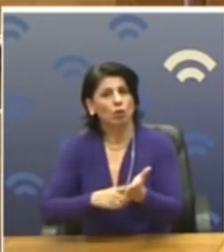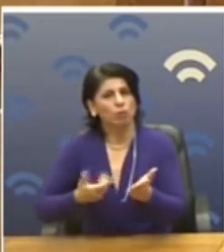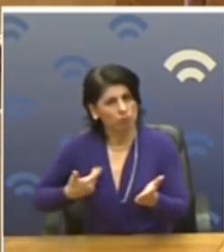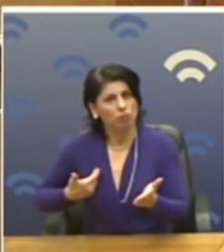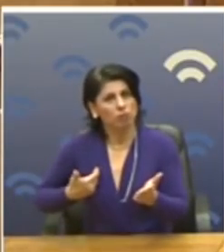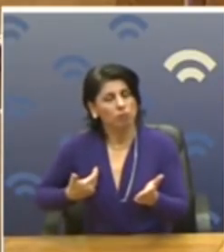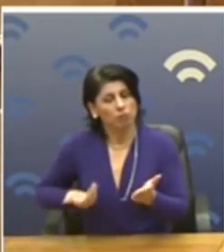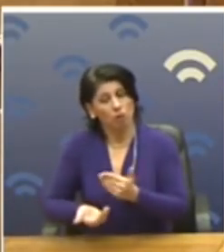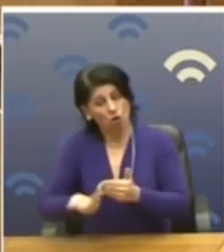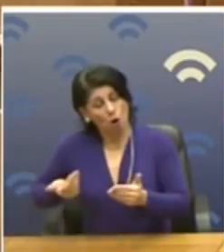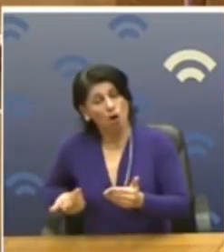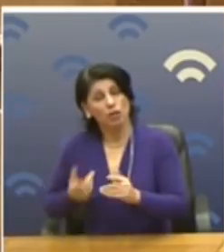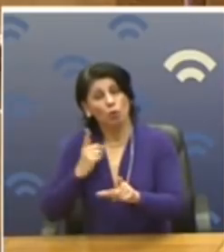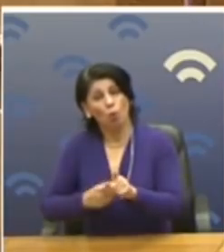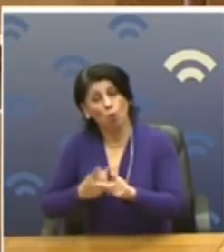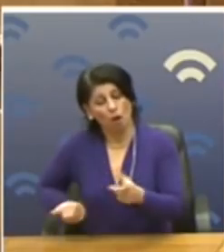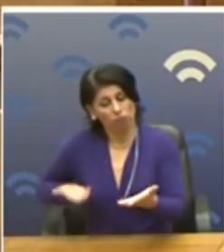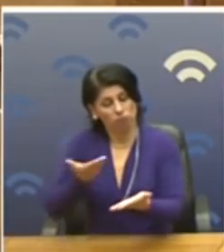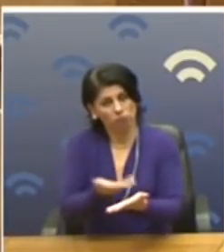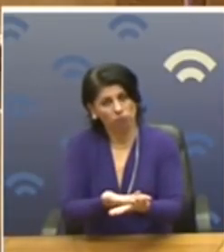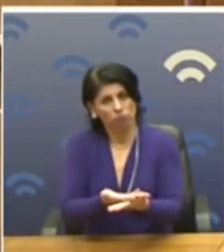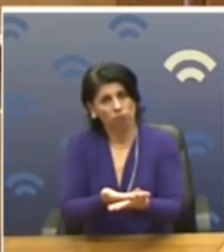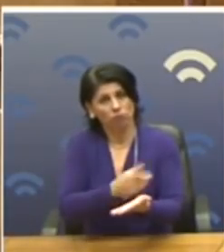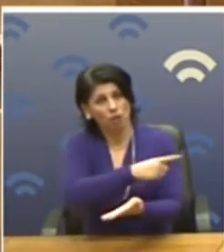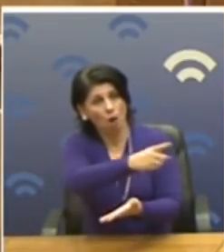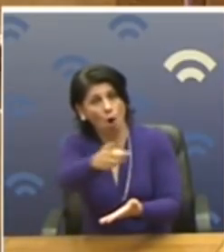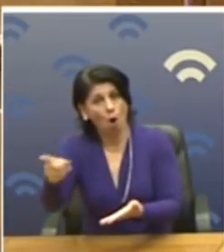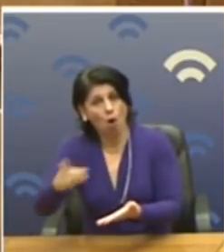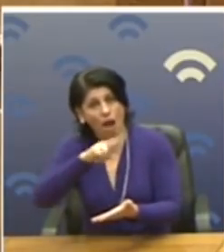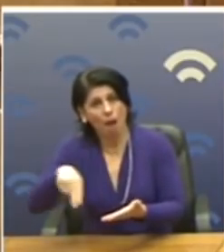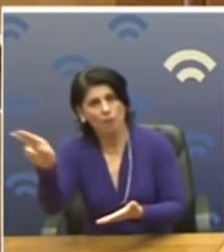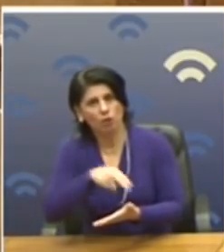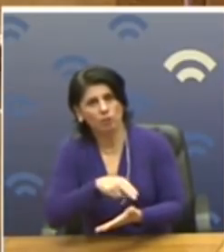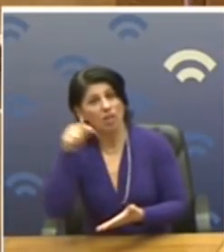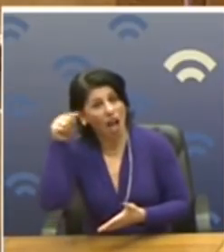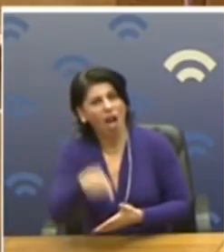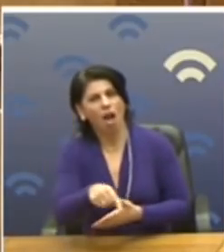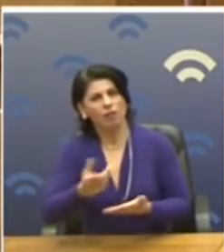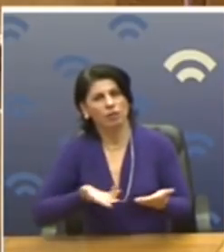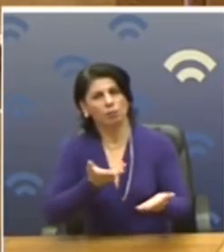κατέθεσε έγκαιρα το ΚΚΕ και την οποία εσείς όλοι απορρίψατε. Αυτή την πρόταση